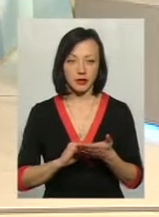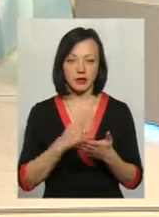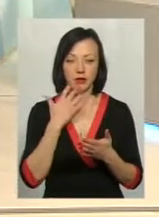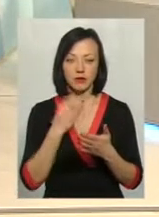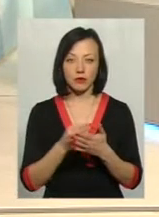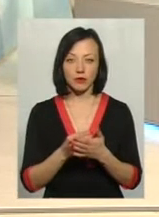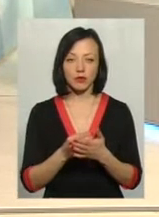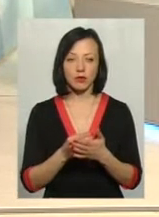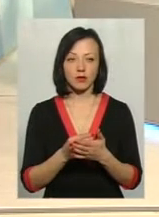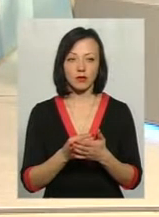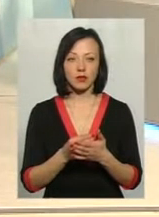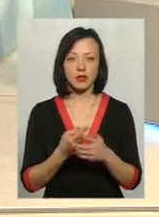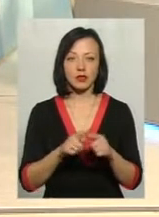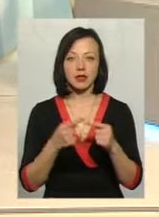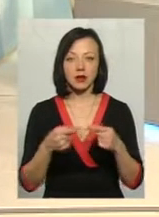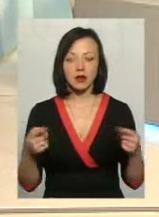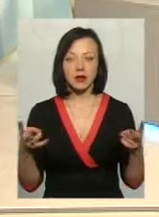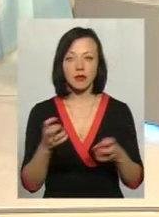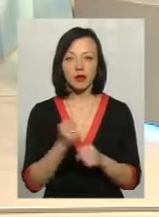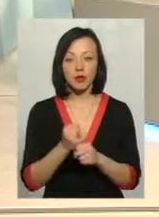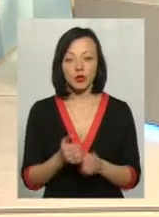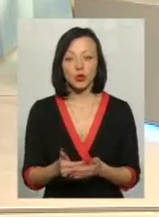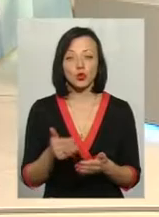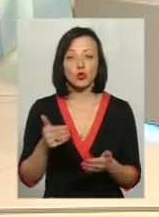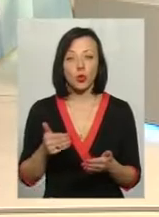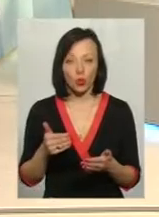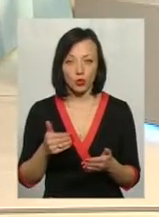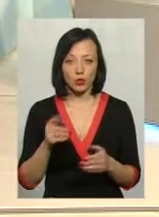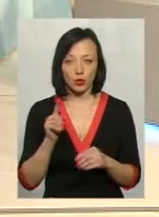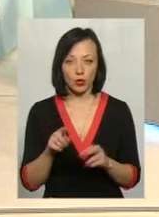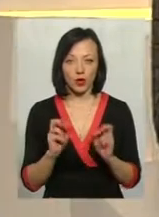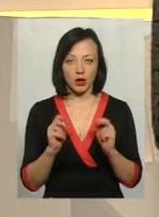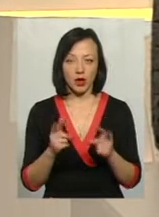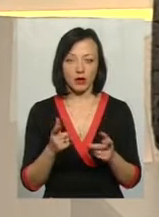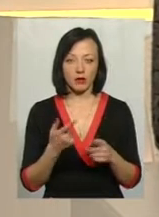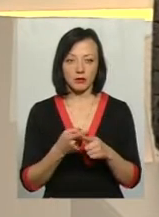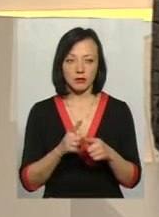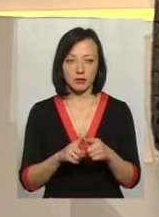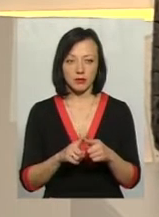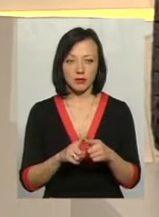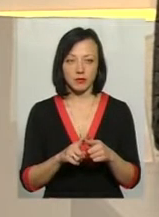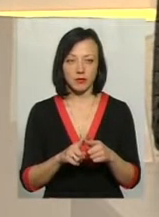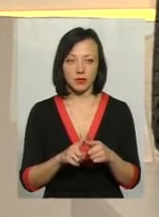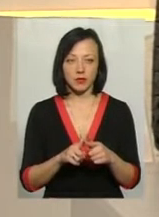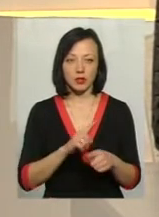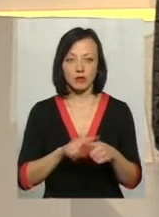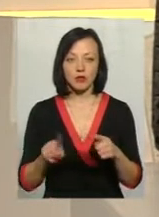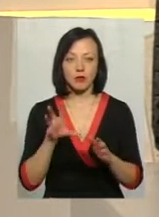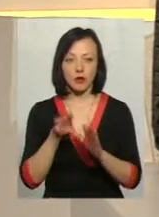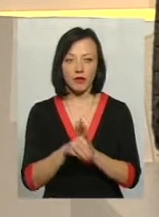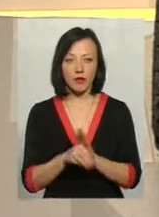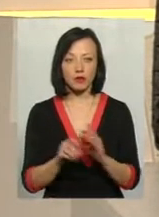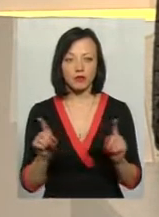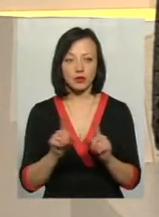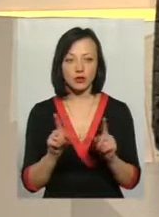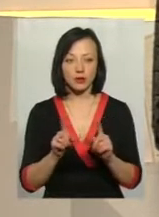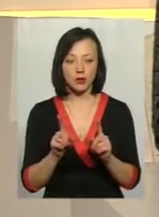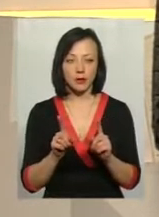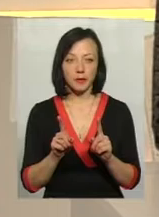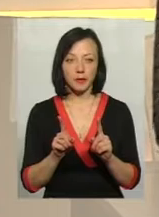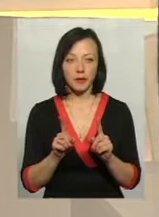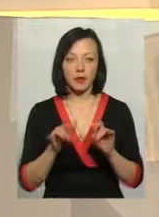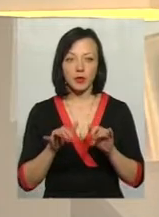свого переконання, що ці всі речі треба робити до того, як напрацювати механізм, а потім його швидко впроваджувати, аби